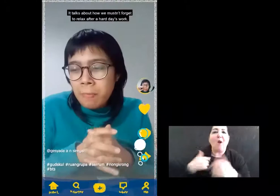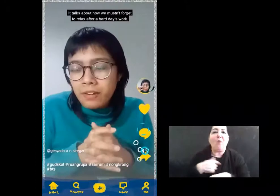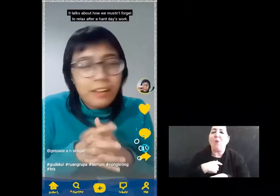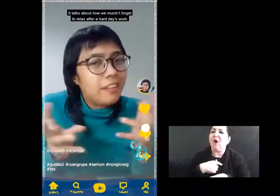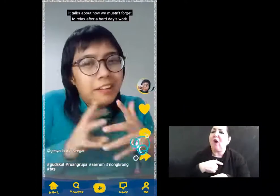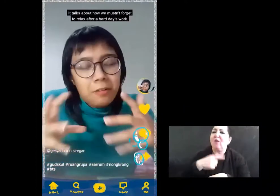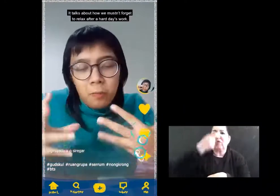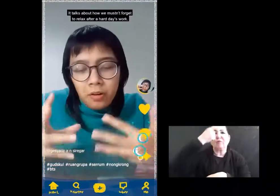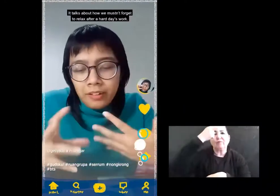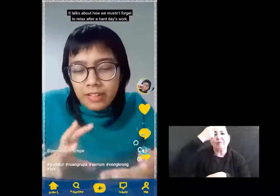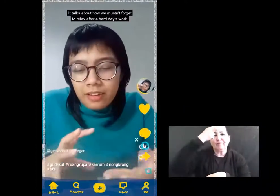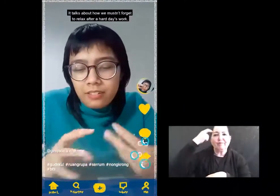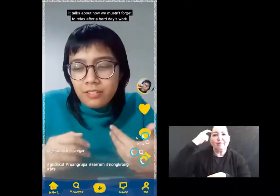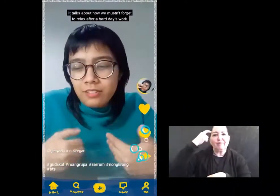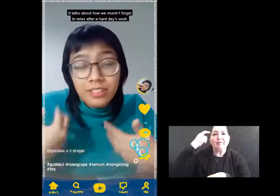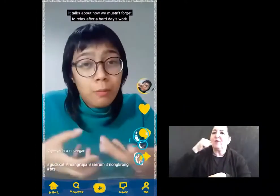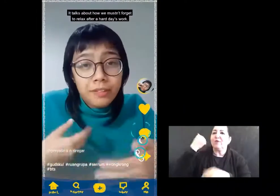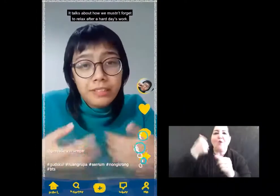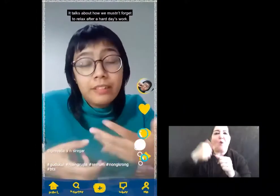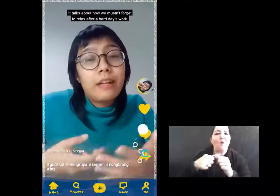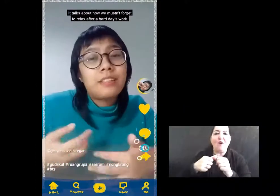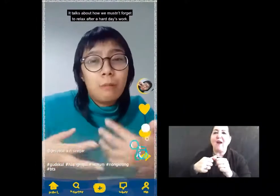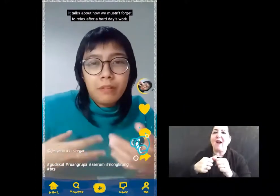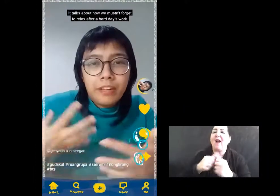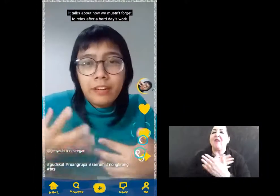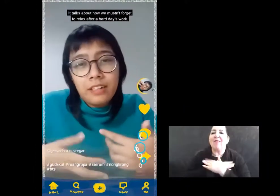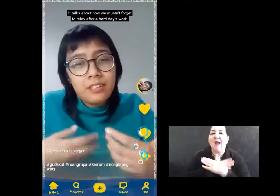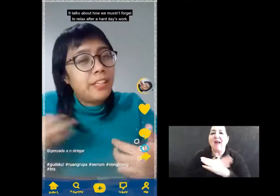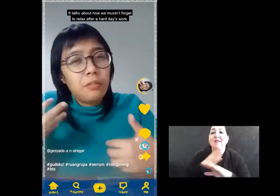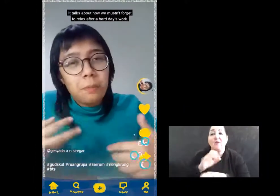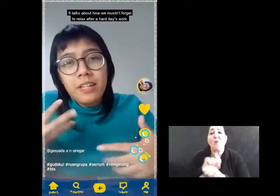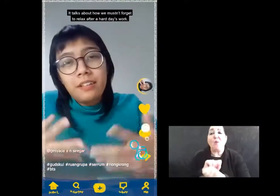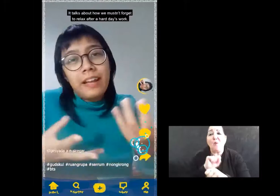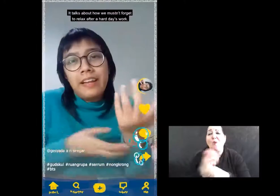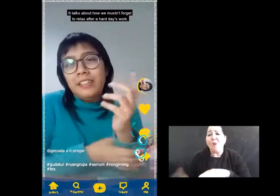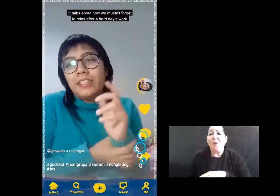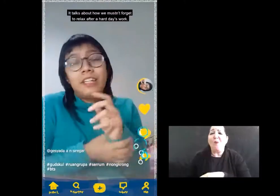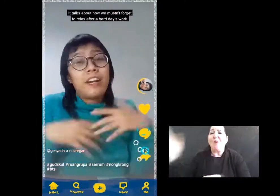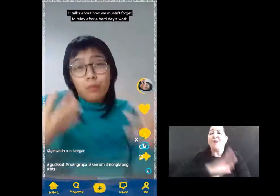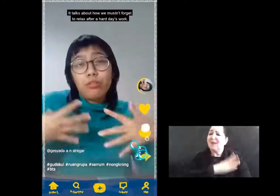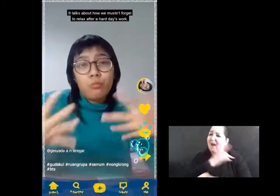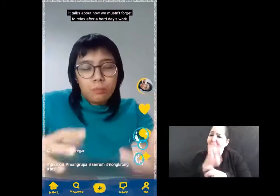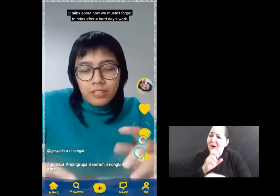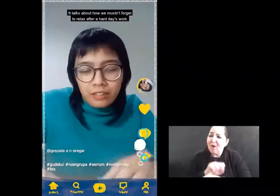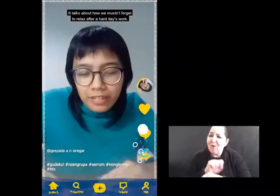dan dengan liriknya yang ngomongin tentang setelah bekerja keras, setelah berpikir keras, jangan lupa santai, sediakan waktu untuk bersantai,